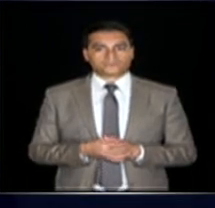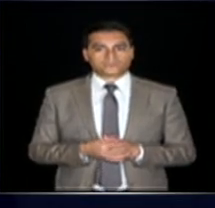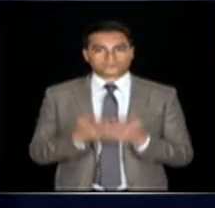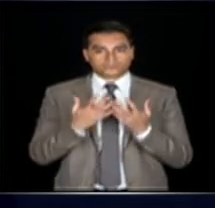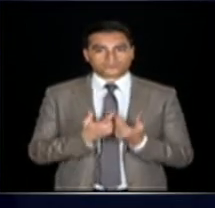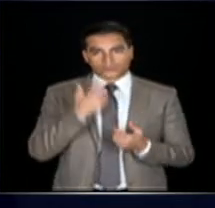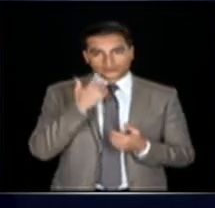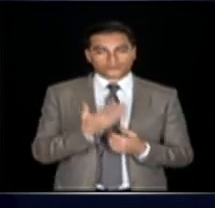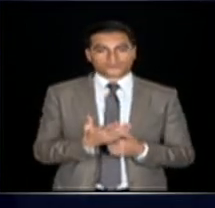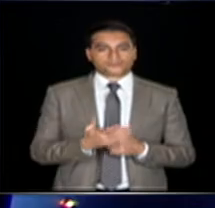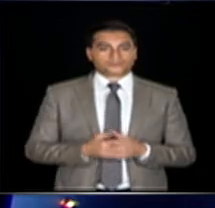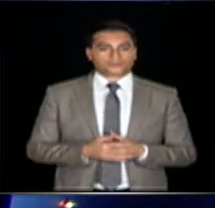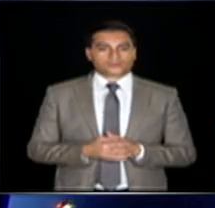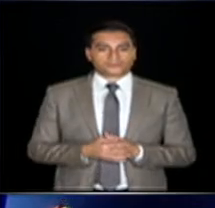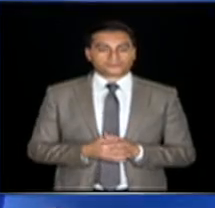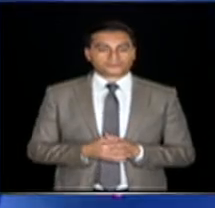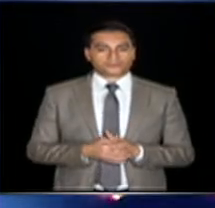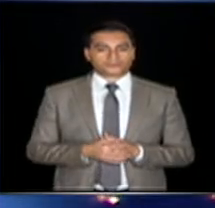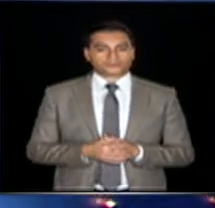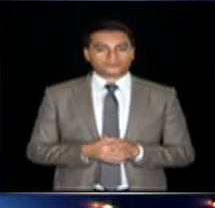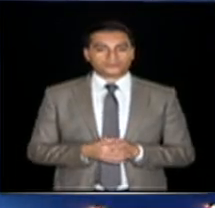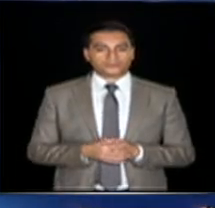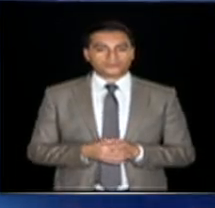قدرات ذهنية. والسؤال هو،